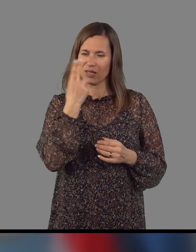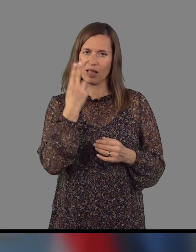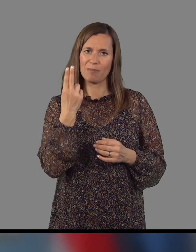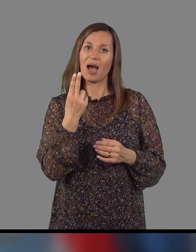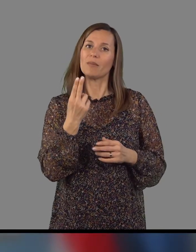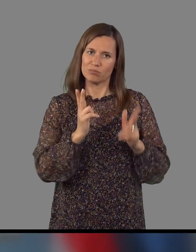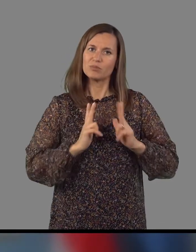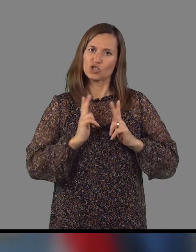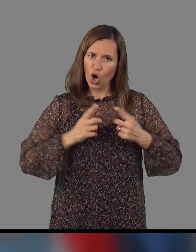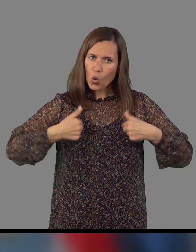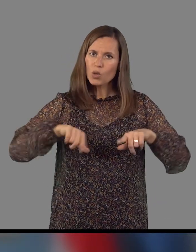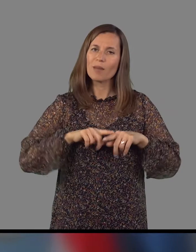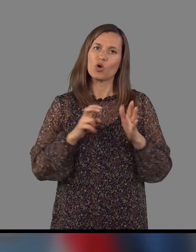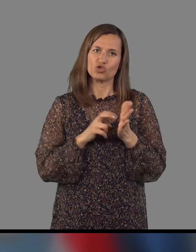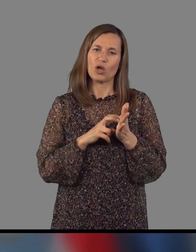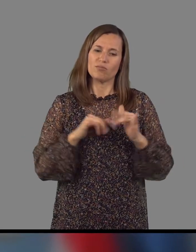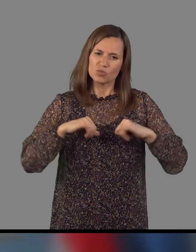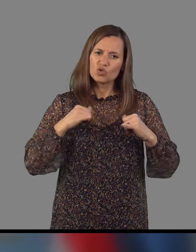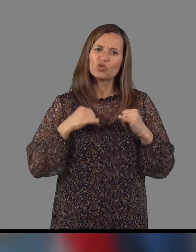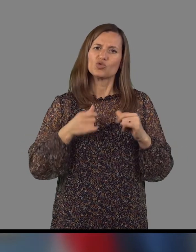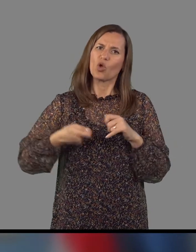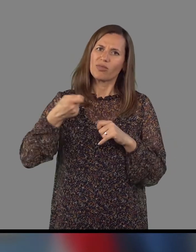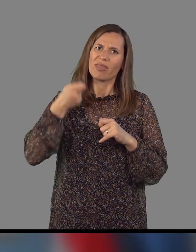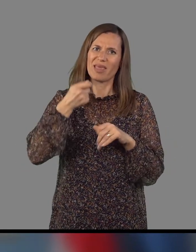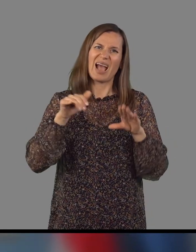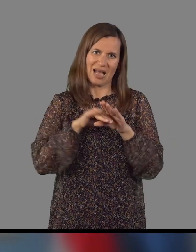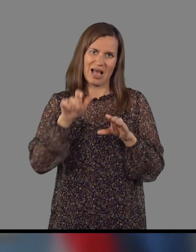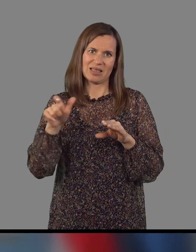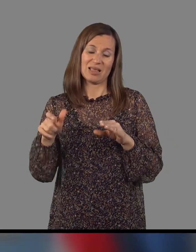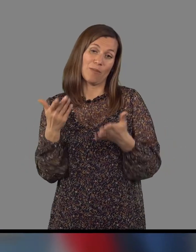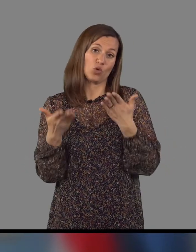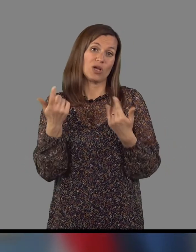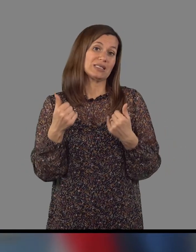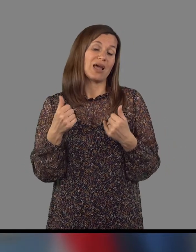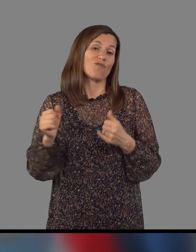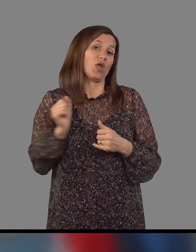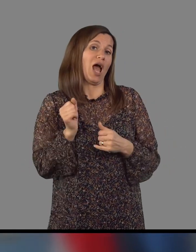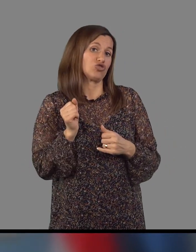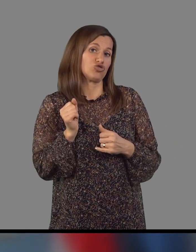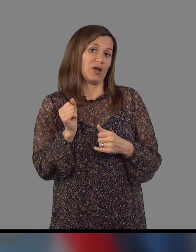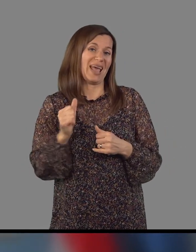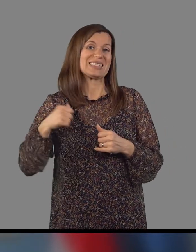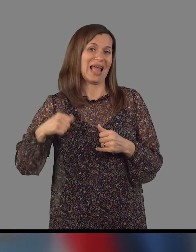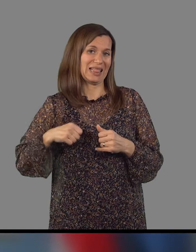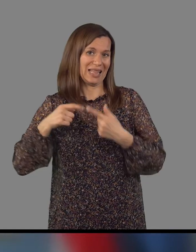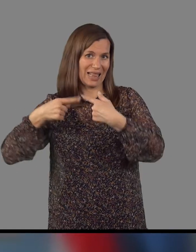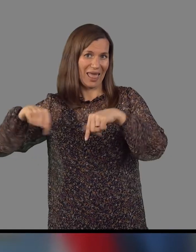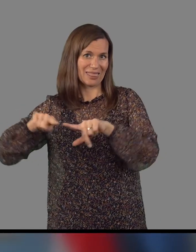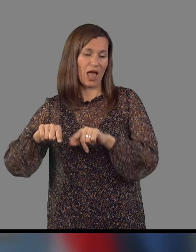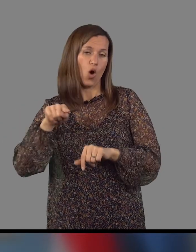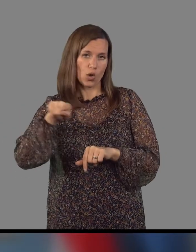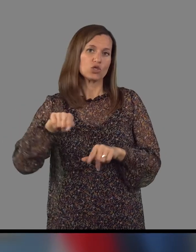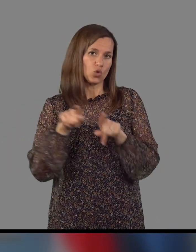Seveda pa pričakujemo še angažma dodatnega kadra, morda iz vojaške sanitete, kjer so